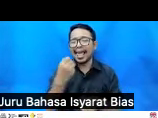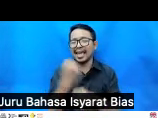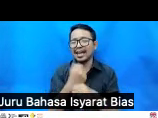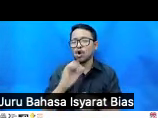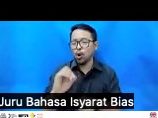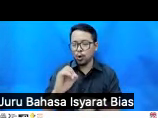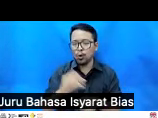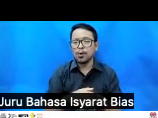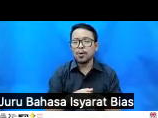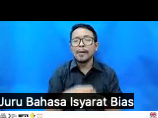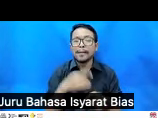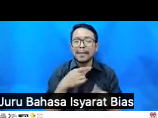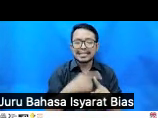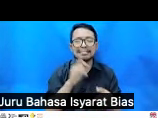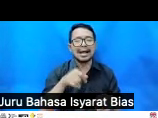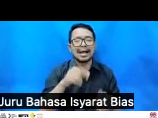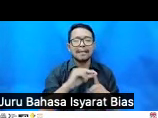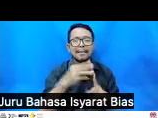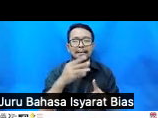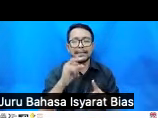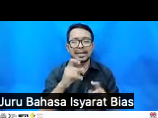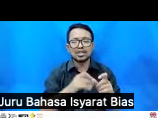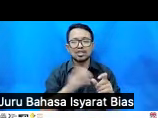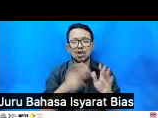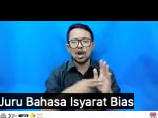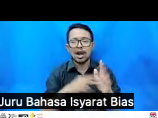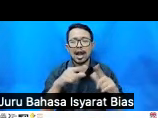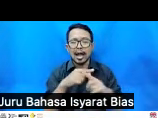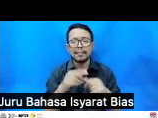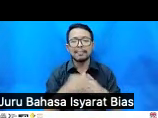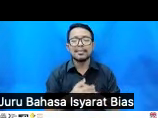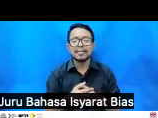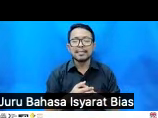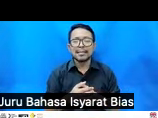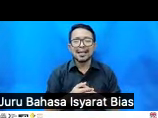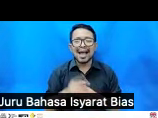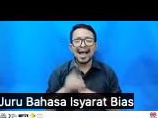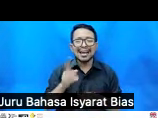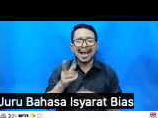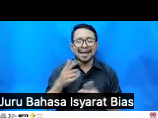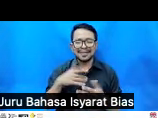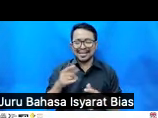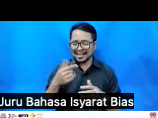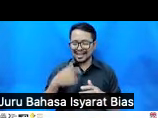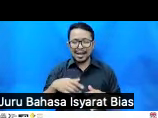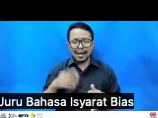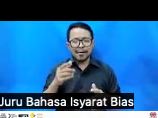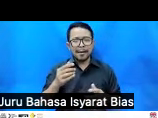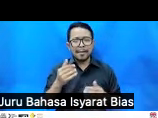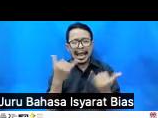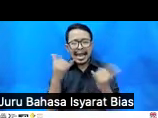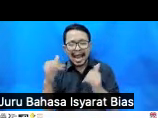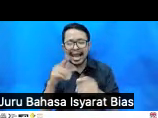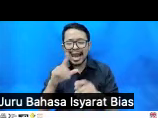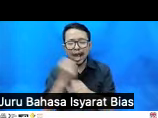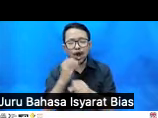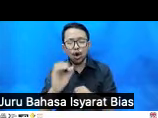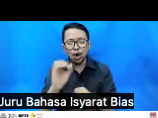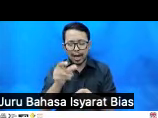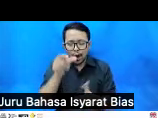Dan juga melalui persona. Jadi ada karakter-karakter Lego yang dipersonakan yang